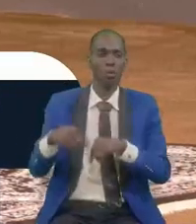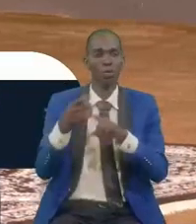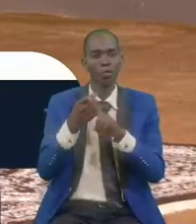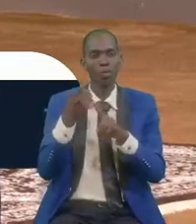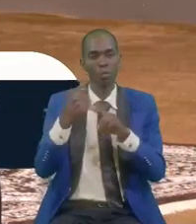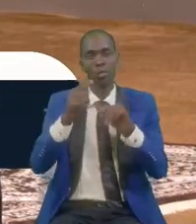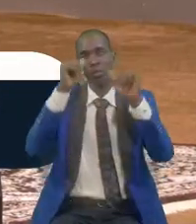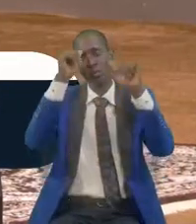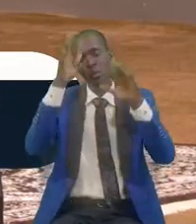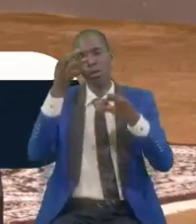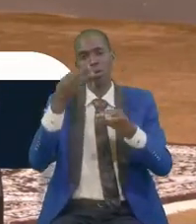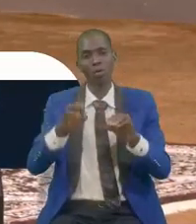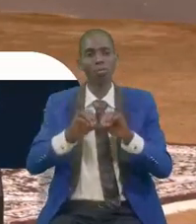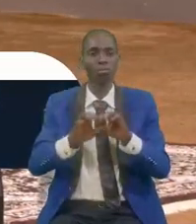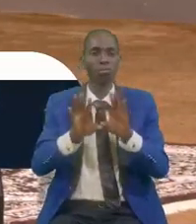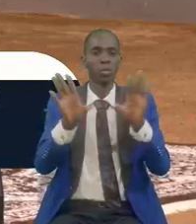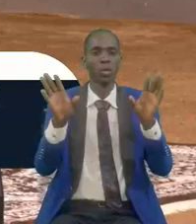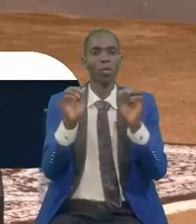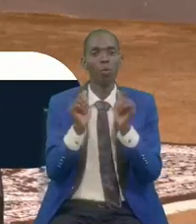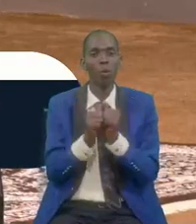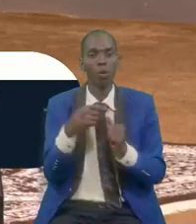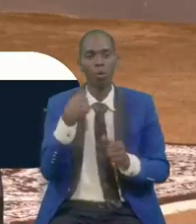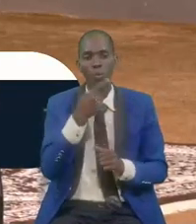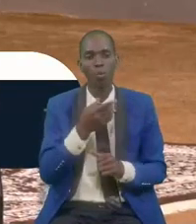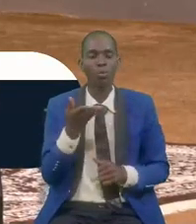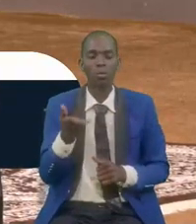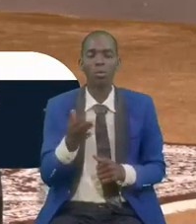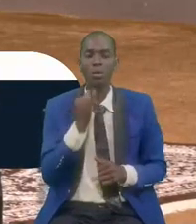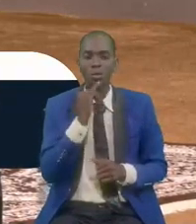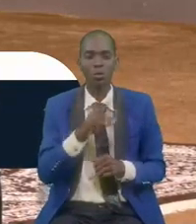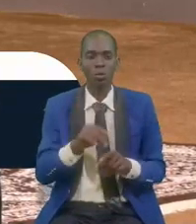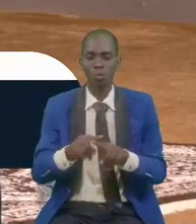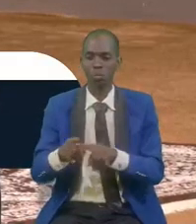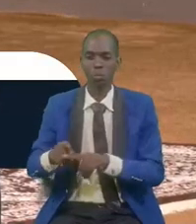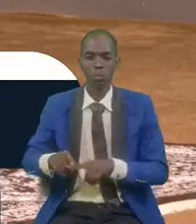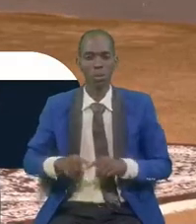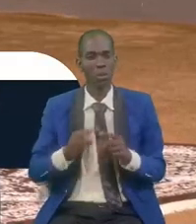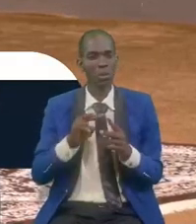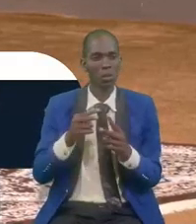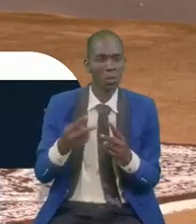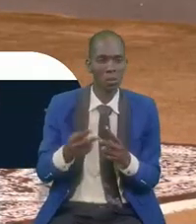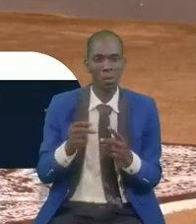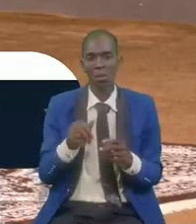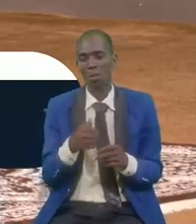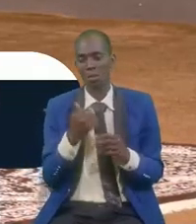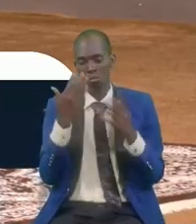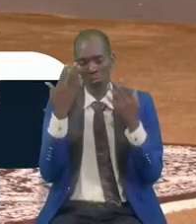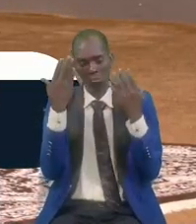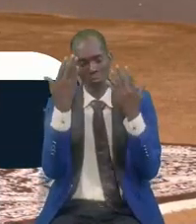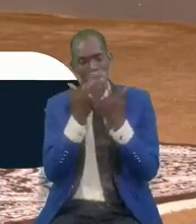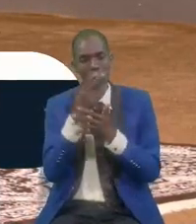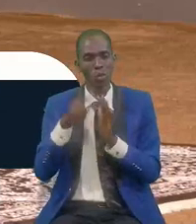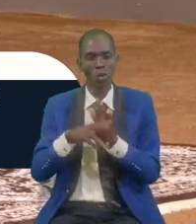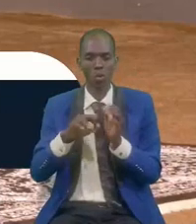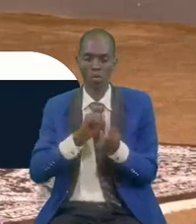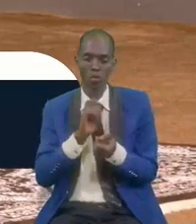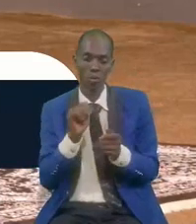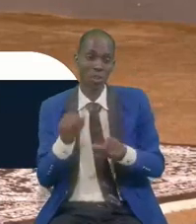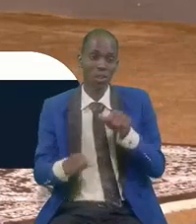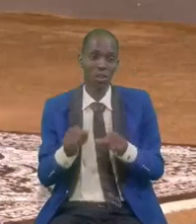Descendre d'en haut du Père des Lumières, chez lequel il n'y a ni changement, ni ombre de